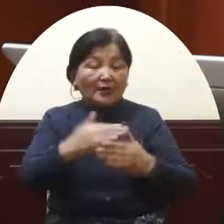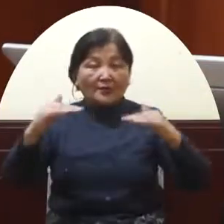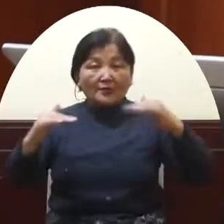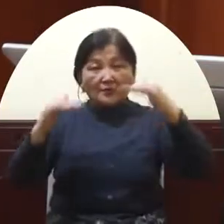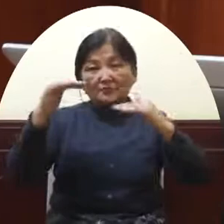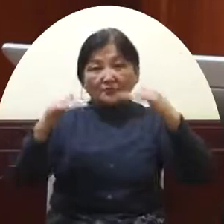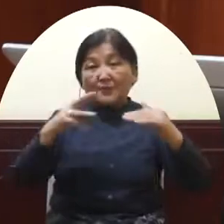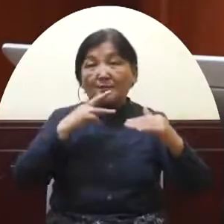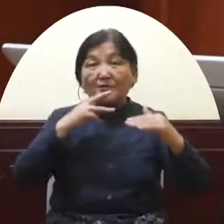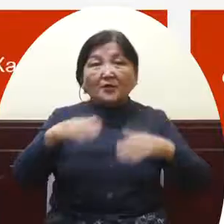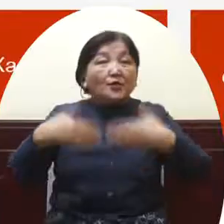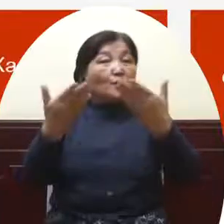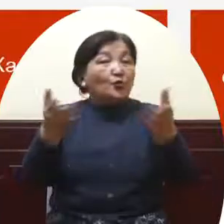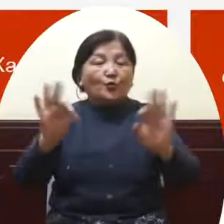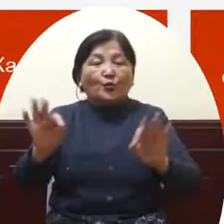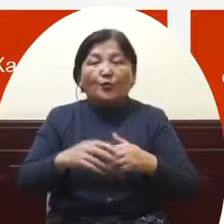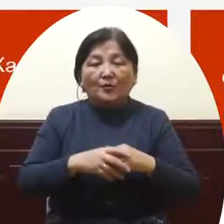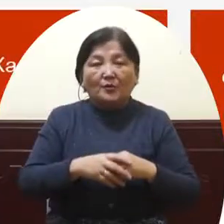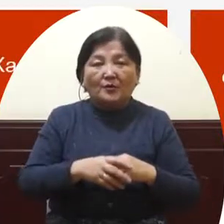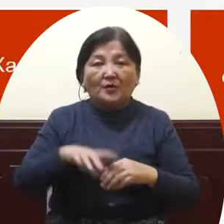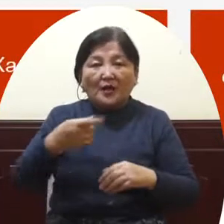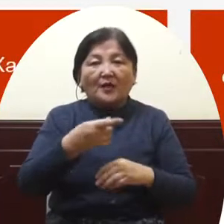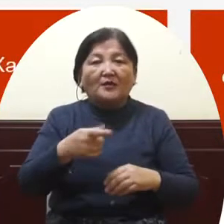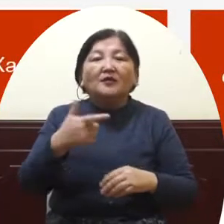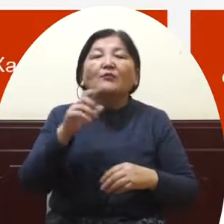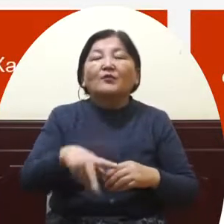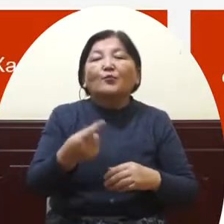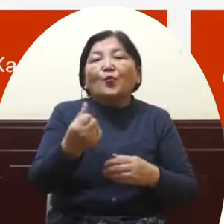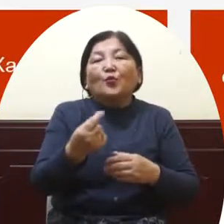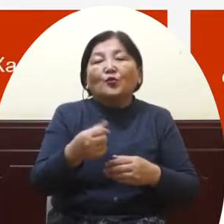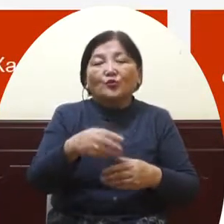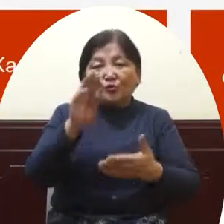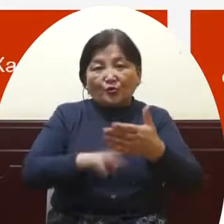дамжуулдаггүй. Яагаад гэвэл мөнгө төлбөр авцсан учраас.